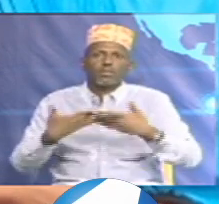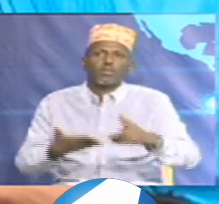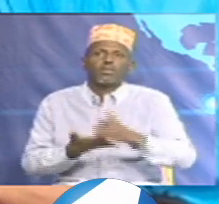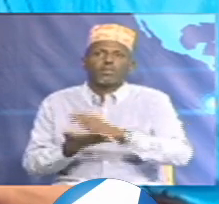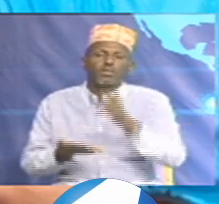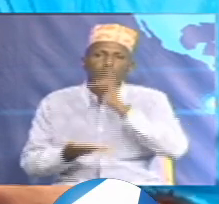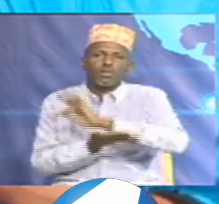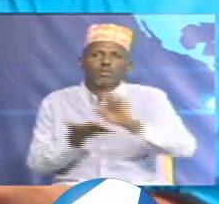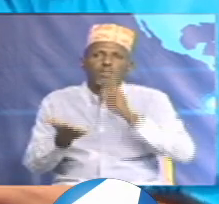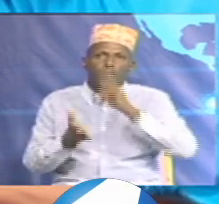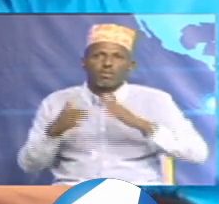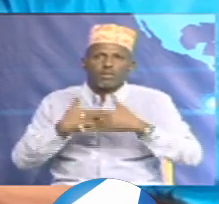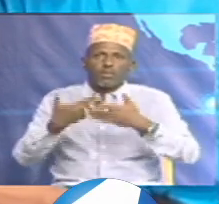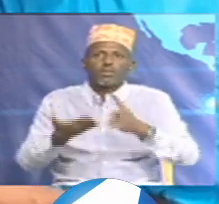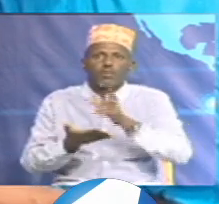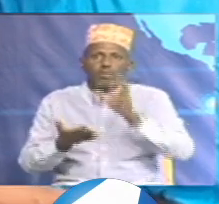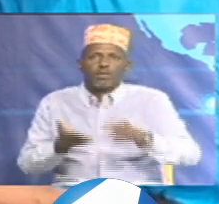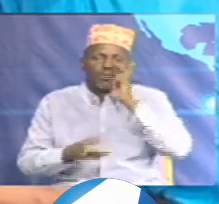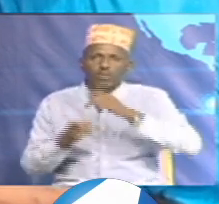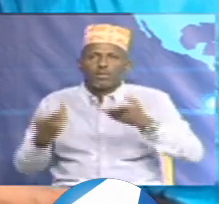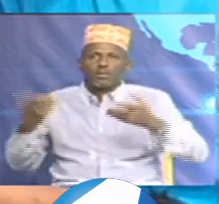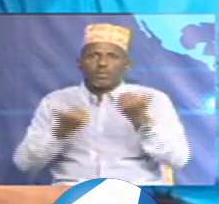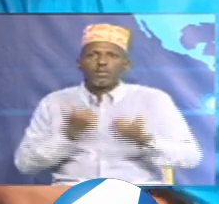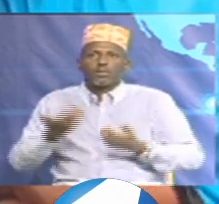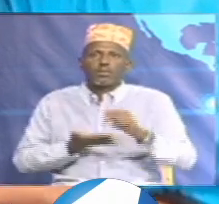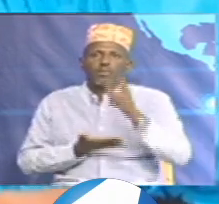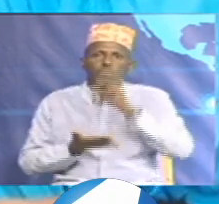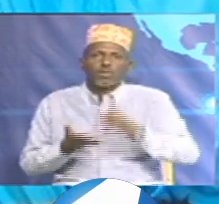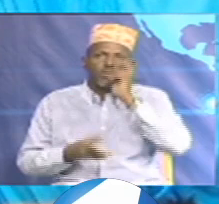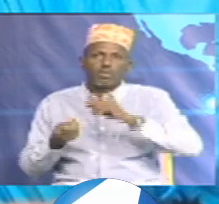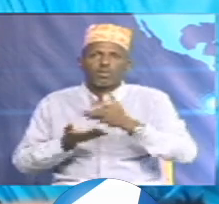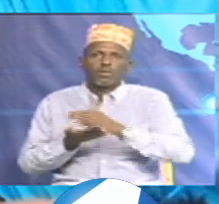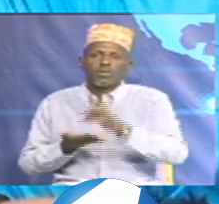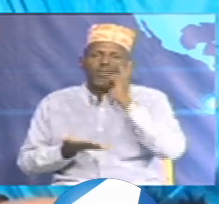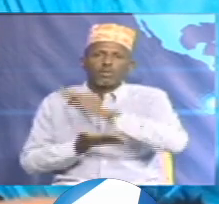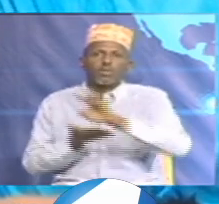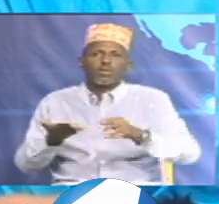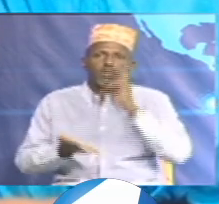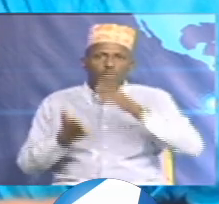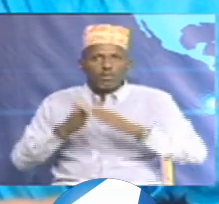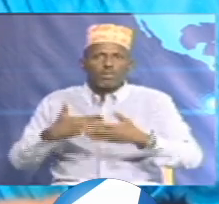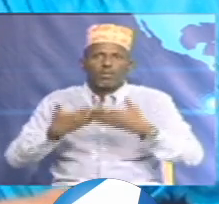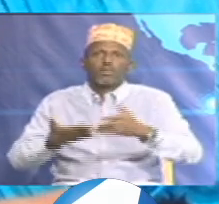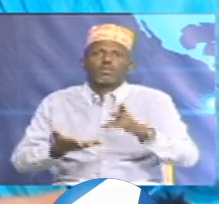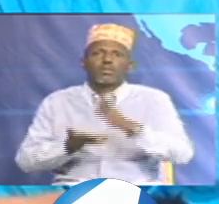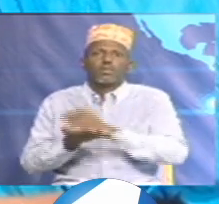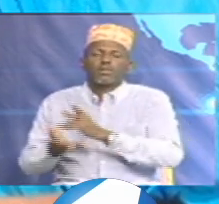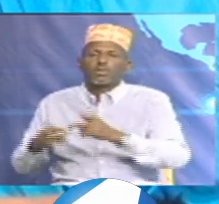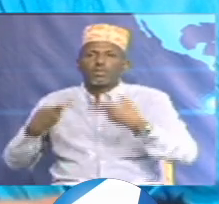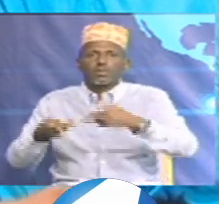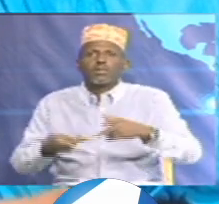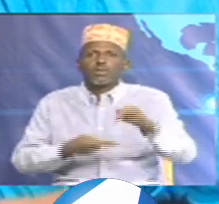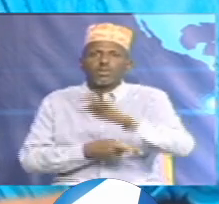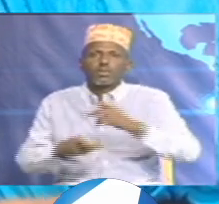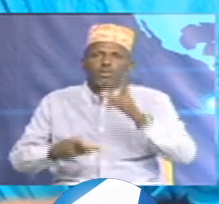politique volontariste à visage humain au service de l'élan humaniste et progressiste. C'est lui qui a inspiré une frange